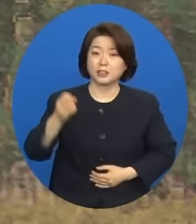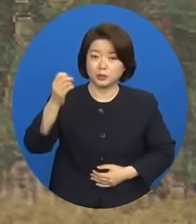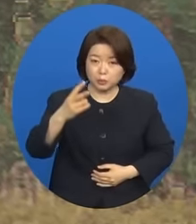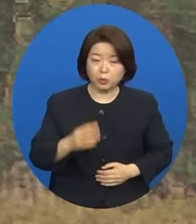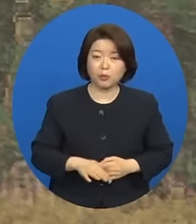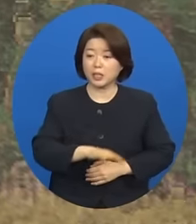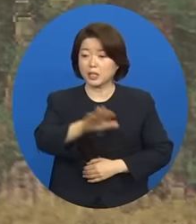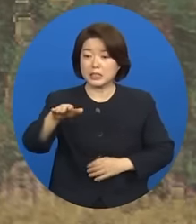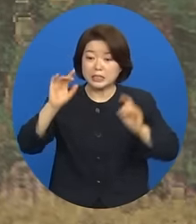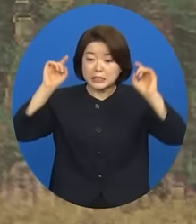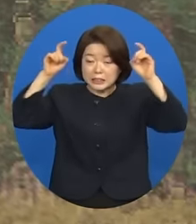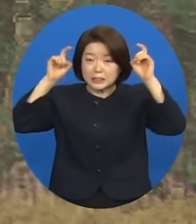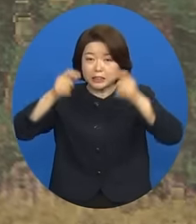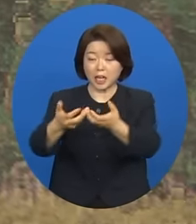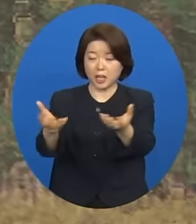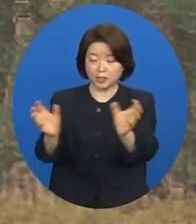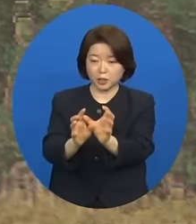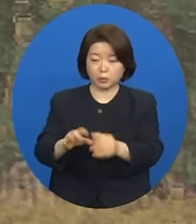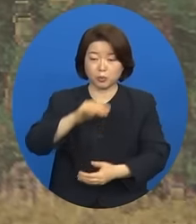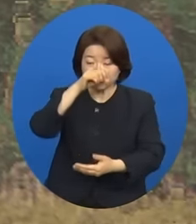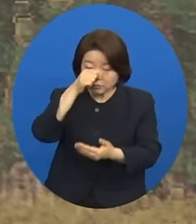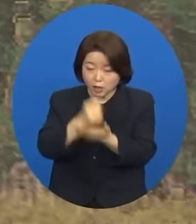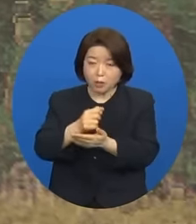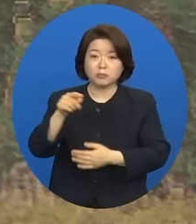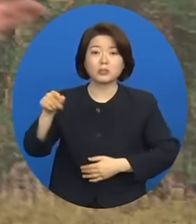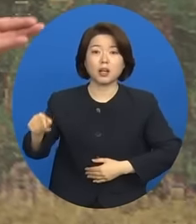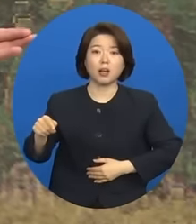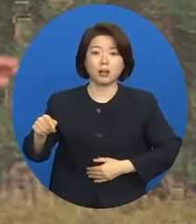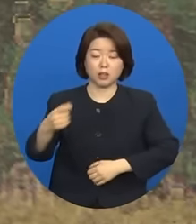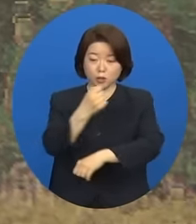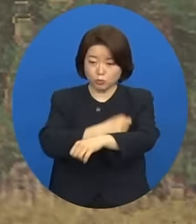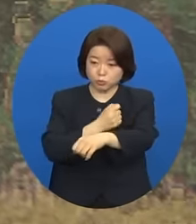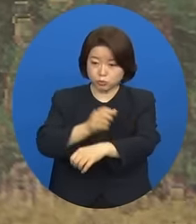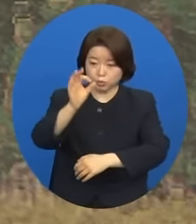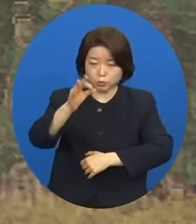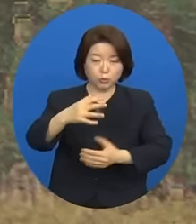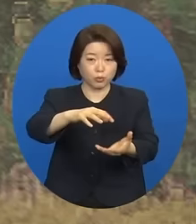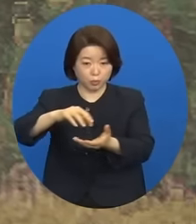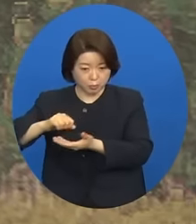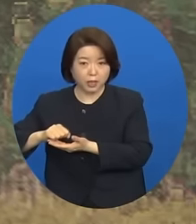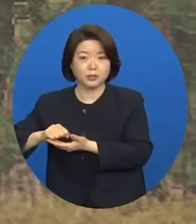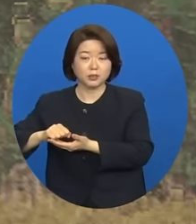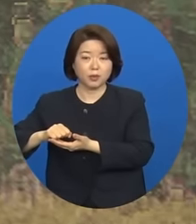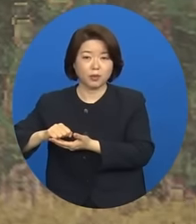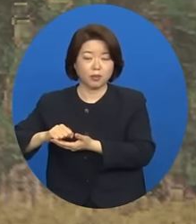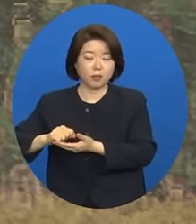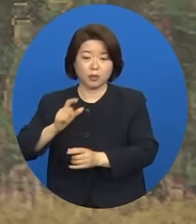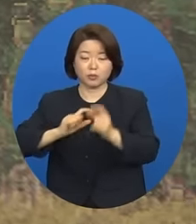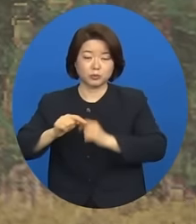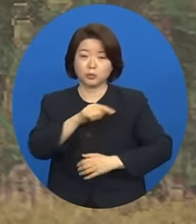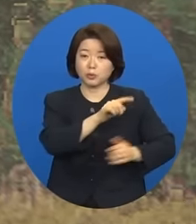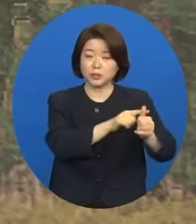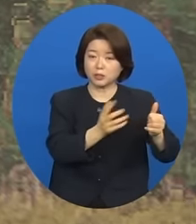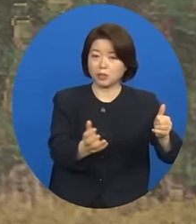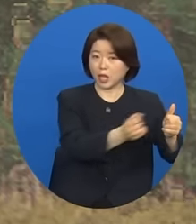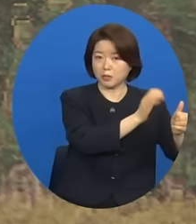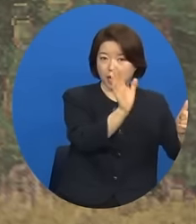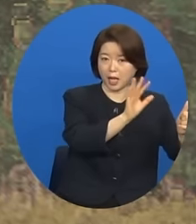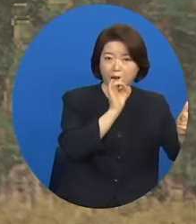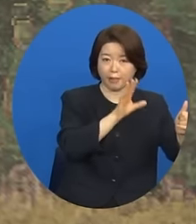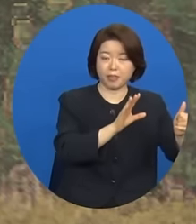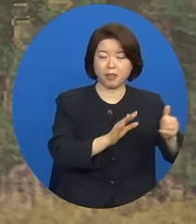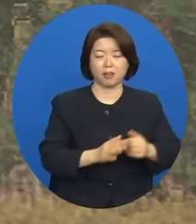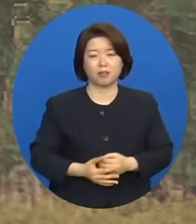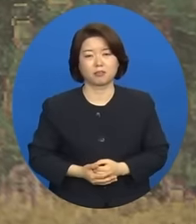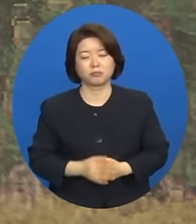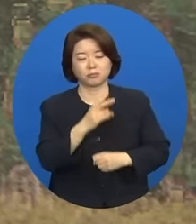이 양떼도 더 정당하게 해가지고 지금 야곱이 받은 거예요. 더 이상 라반의 것이 아니죠. 그리고